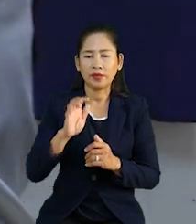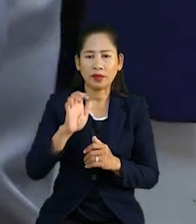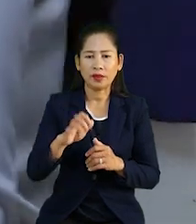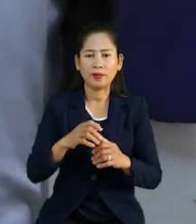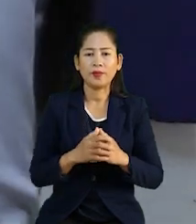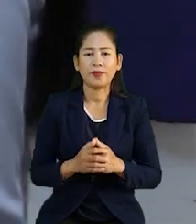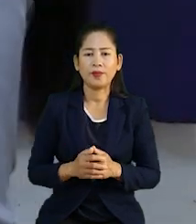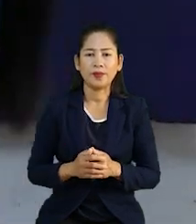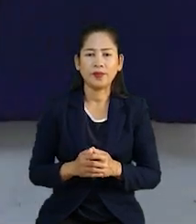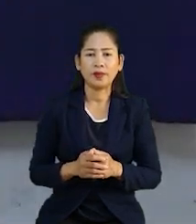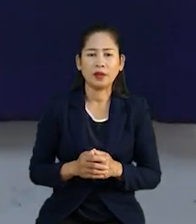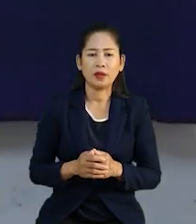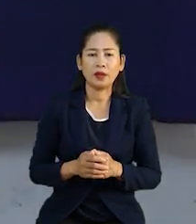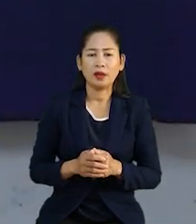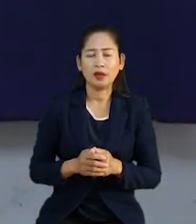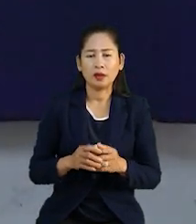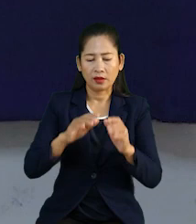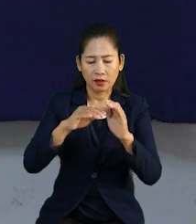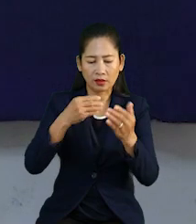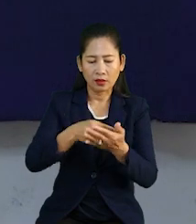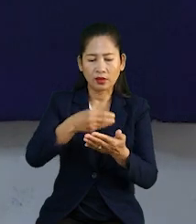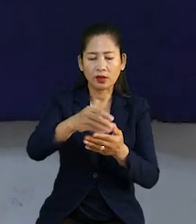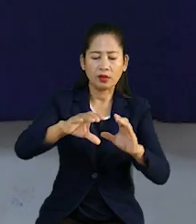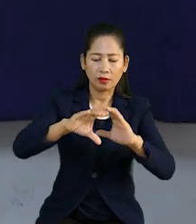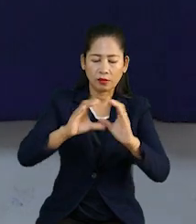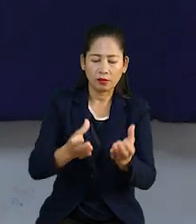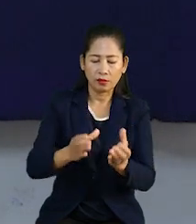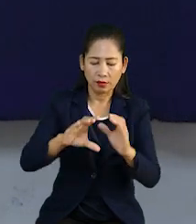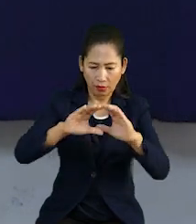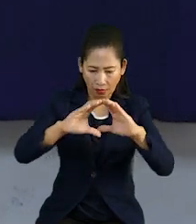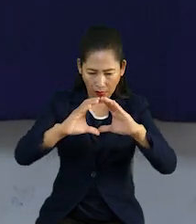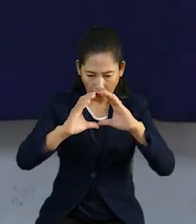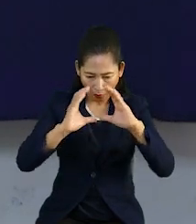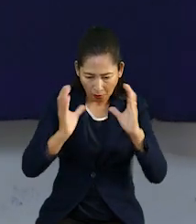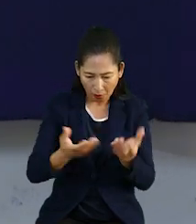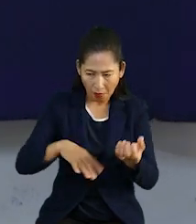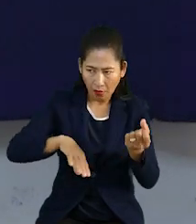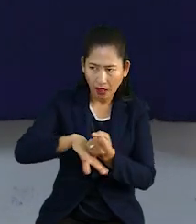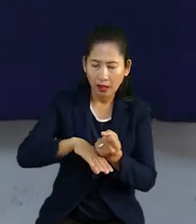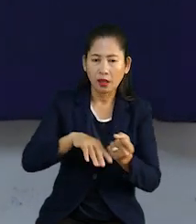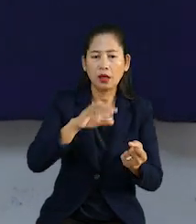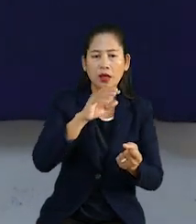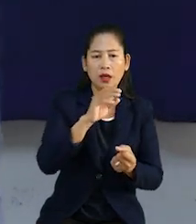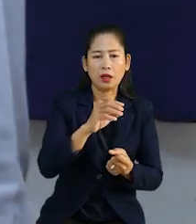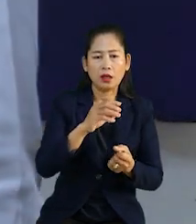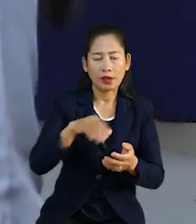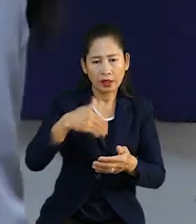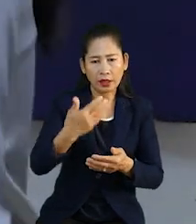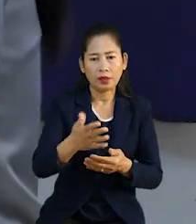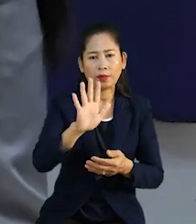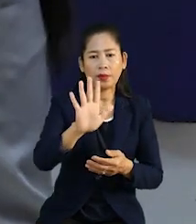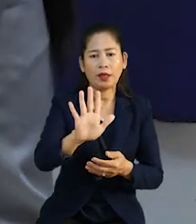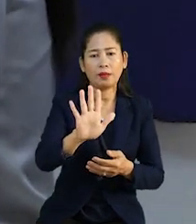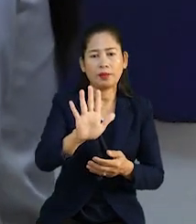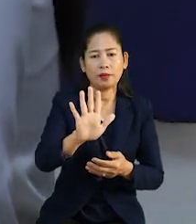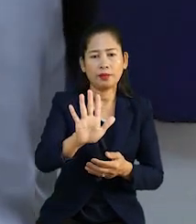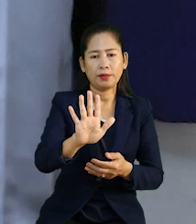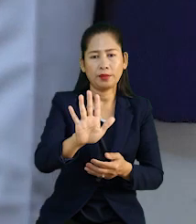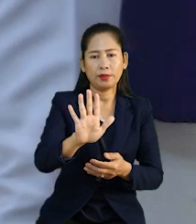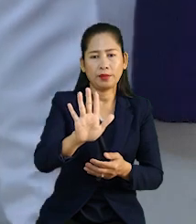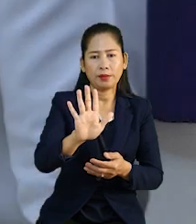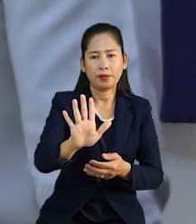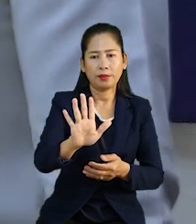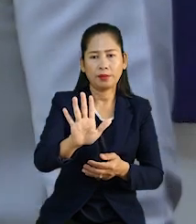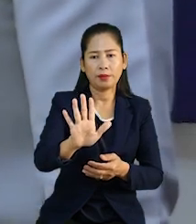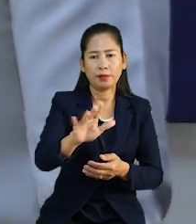Chà. Tỏ, ta tính bà. Bà làm lại bay mơn phạm buôn con phạm rồi riêng. Ai dưới hết ta ai ghế nữ. Phạm chậm